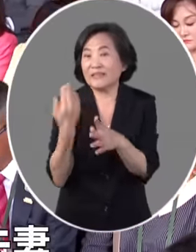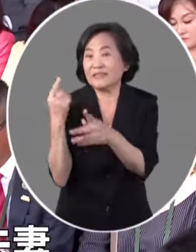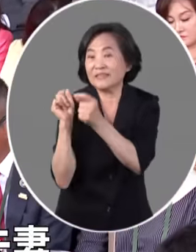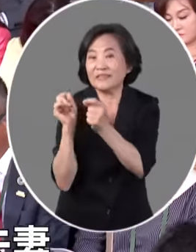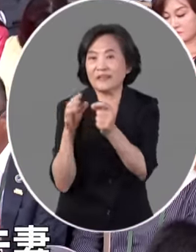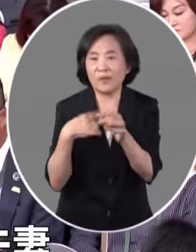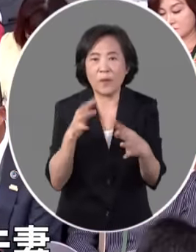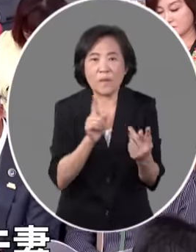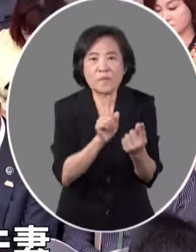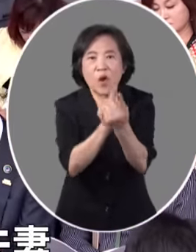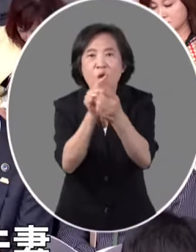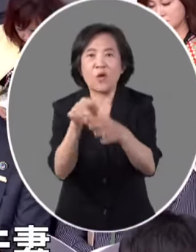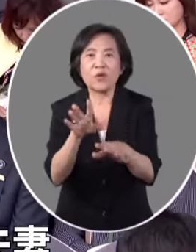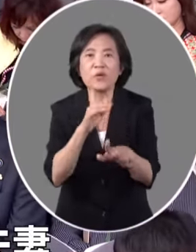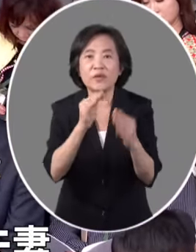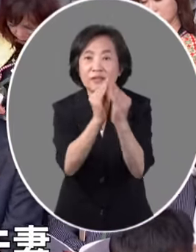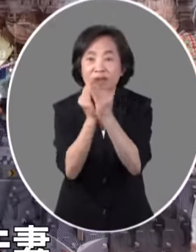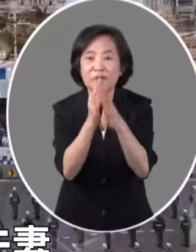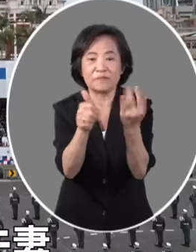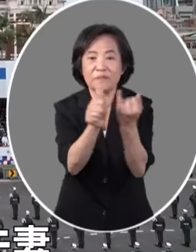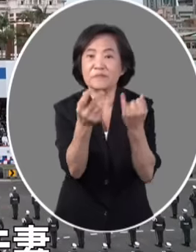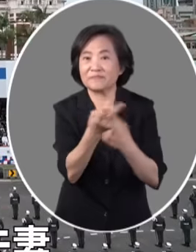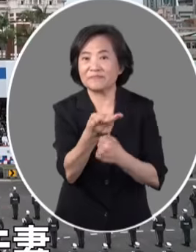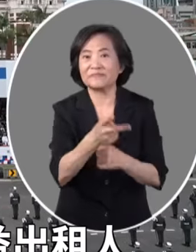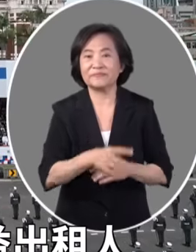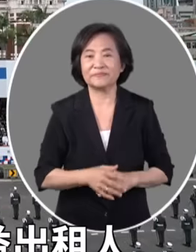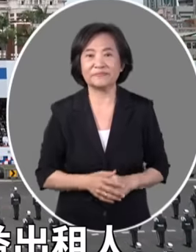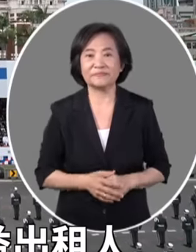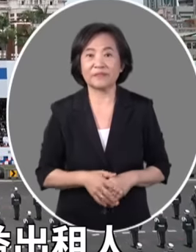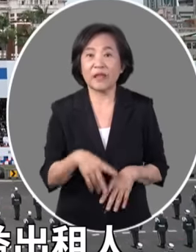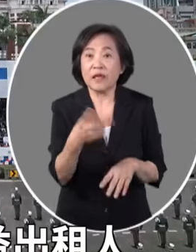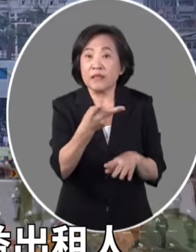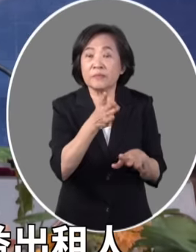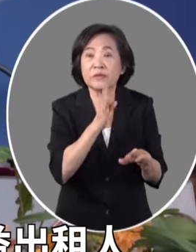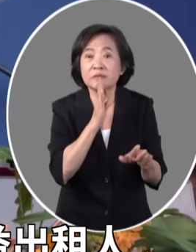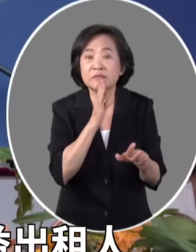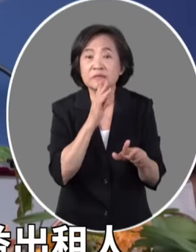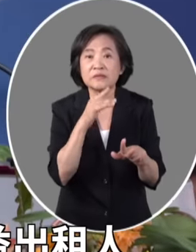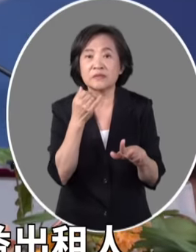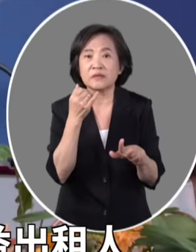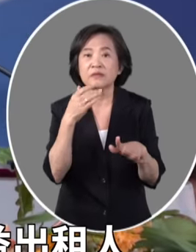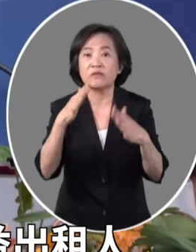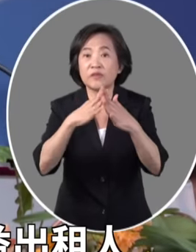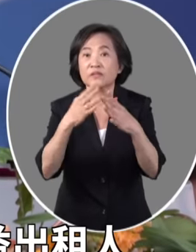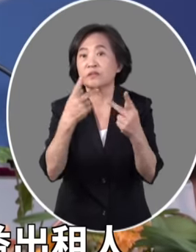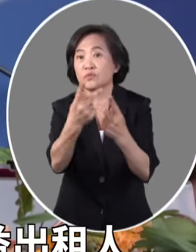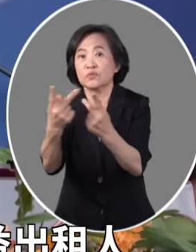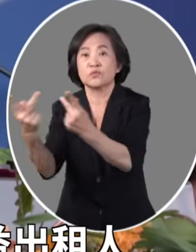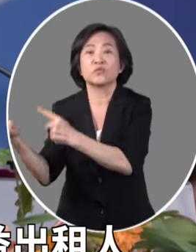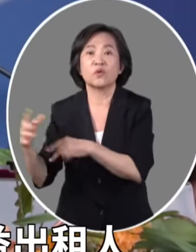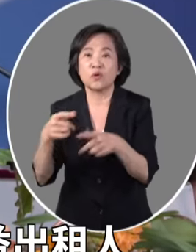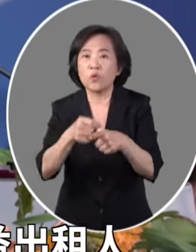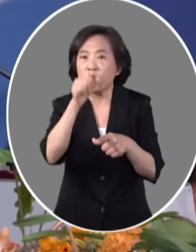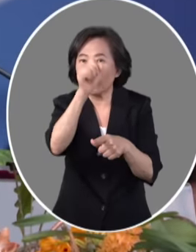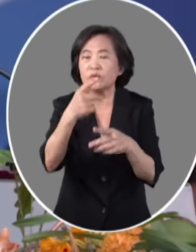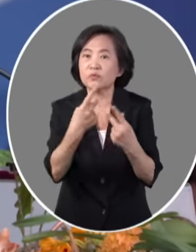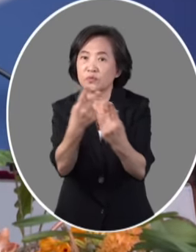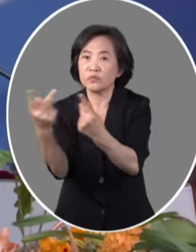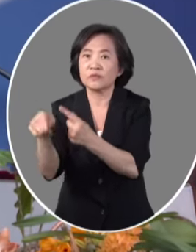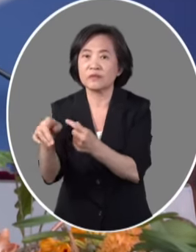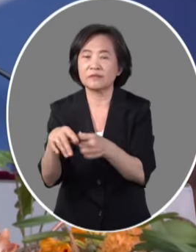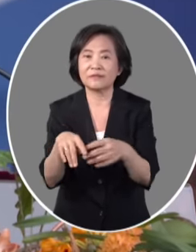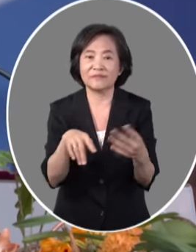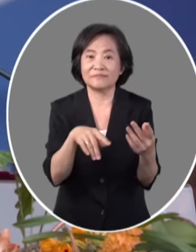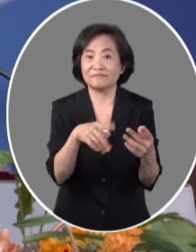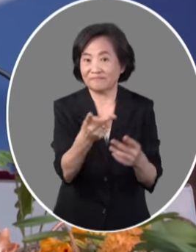我遇到了一对来自桃园的夫妻，他们是投入包租代管的公益出租人。他们跟我